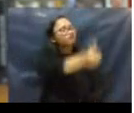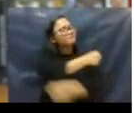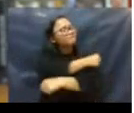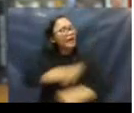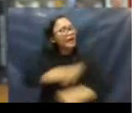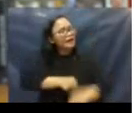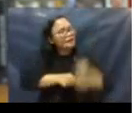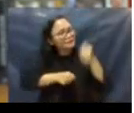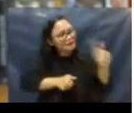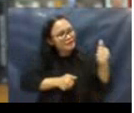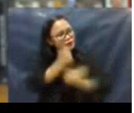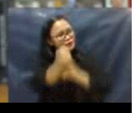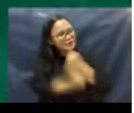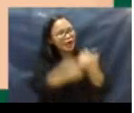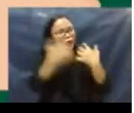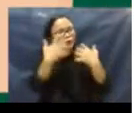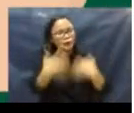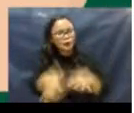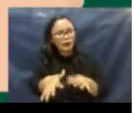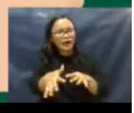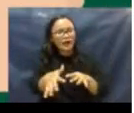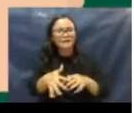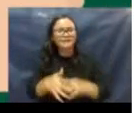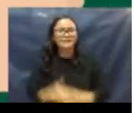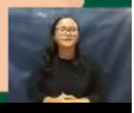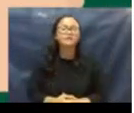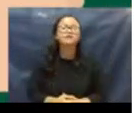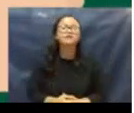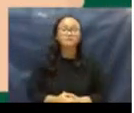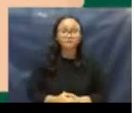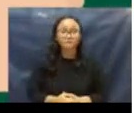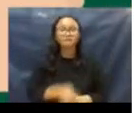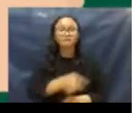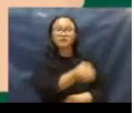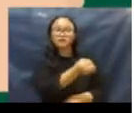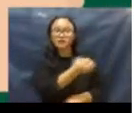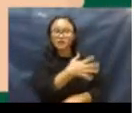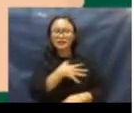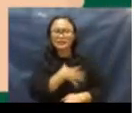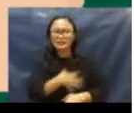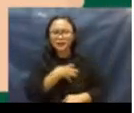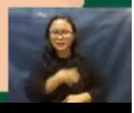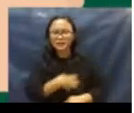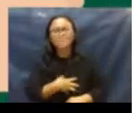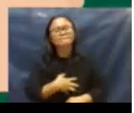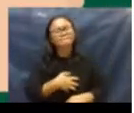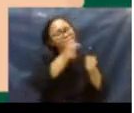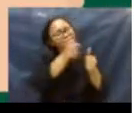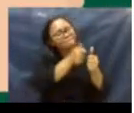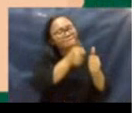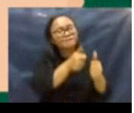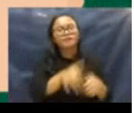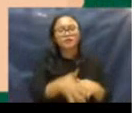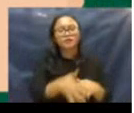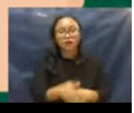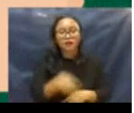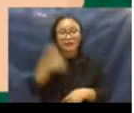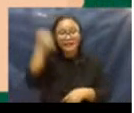dalam berpikir kritis. Hargai usahanya melawan kecemasan. Hargai orisinalitas